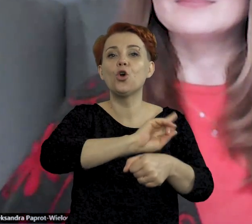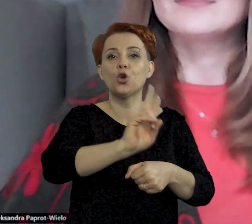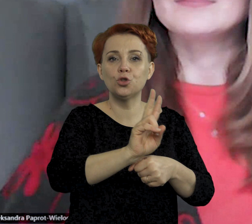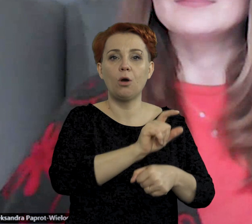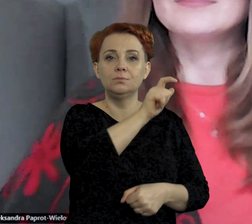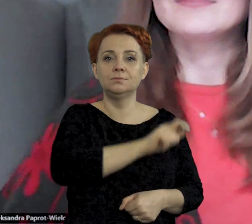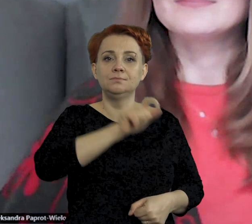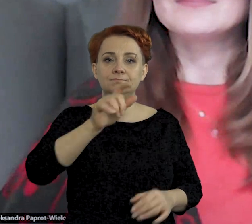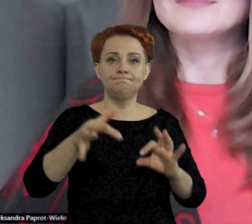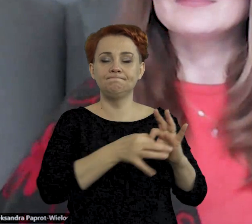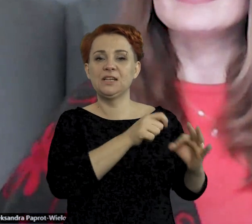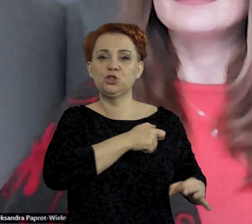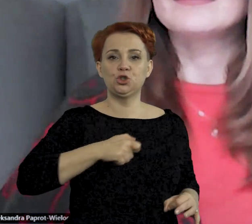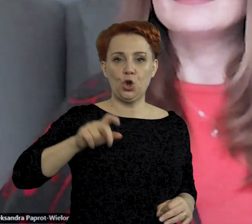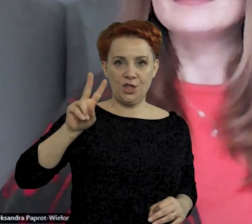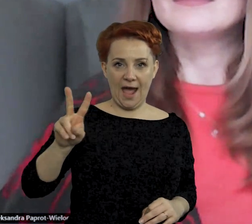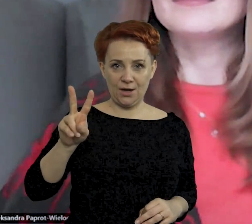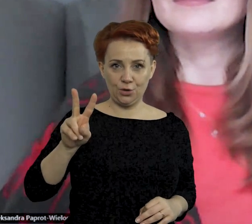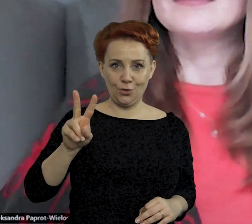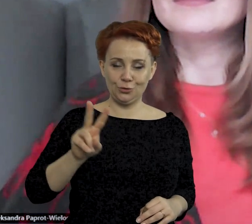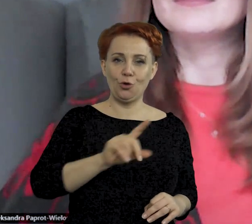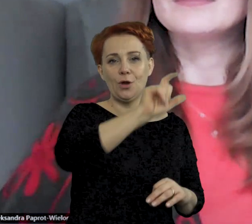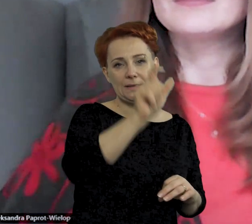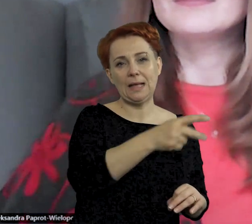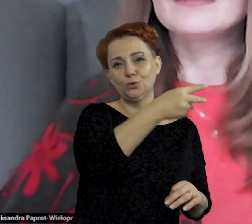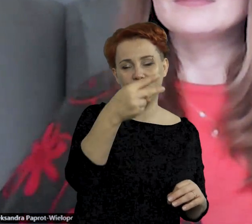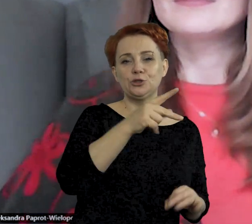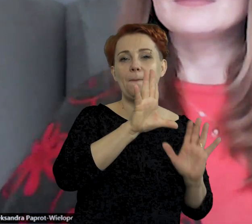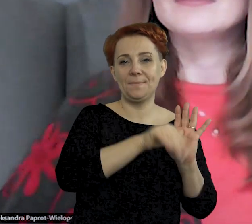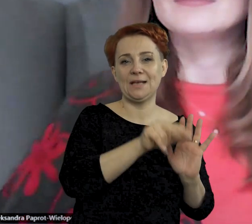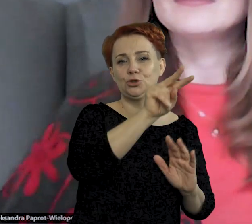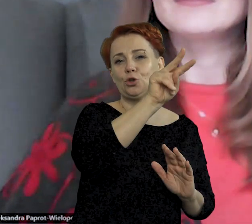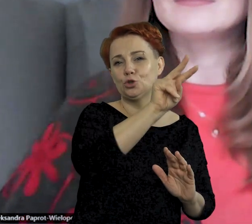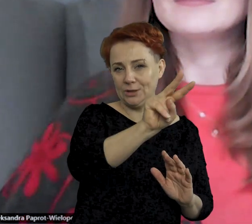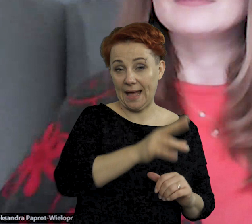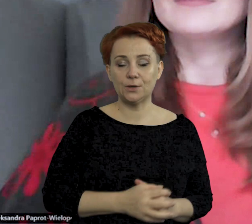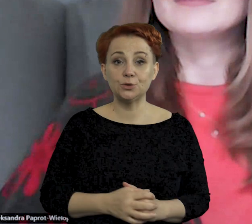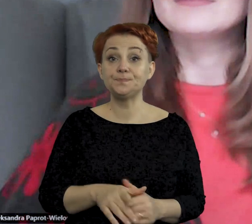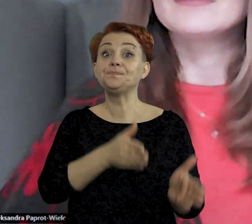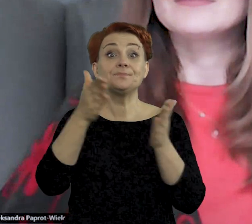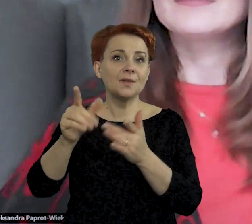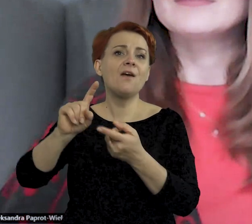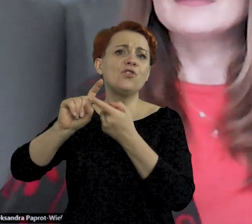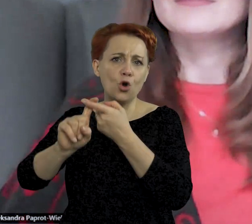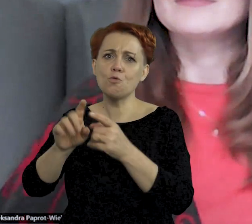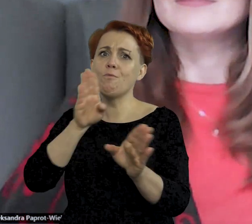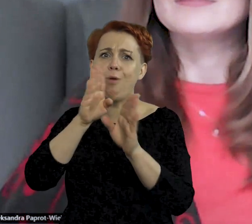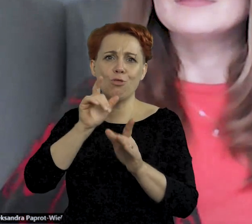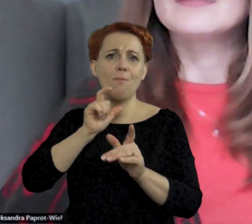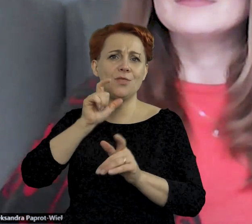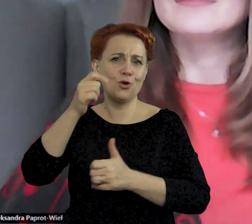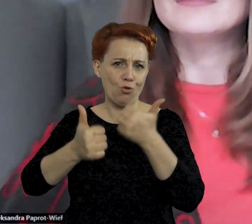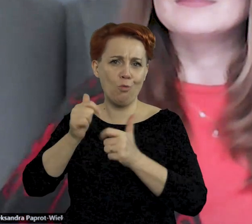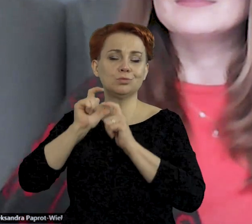postaci Solidarności. Gdańsk, miast Solidarności. W Toruniu ogłoszono analogiczny konkurs i